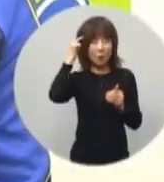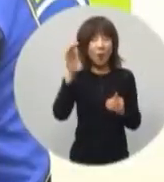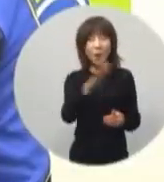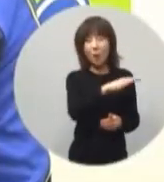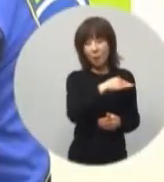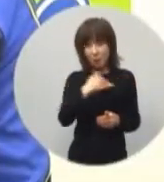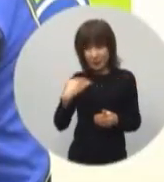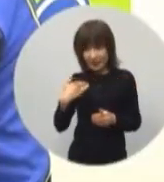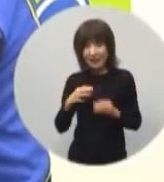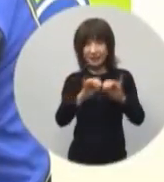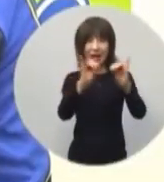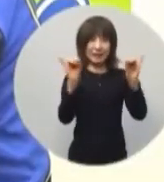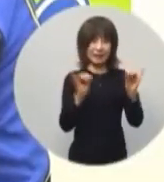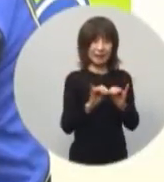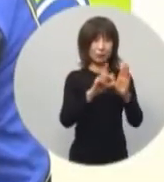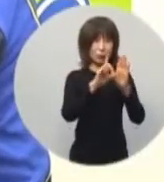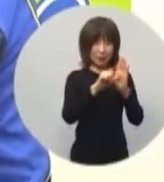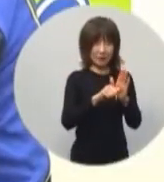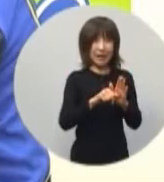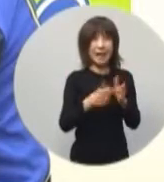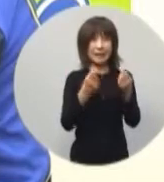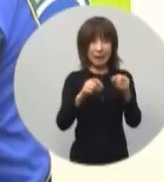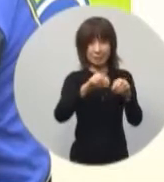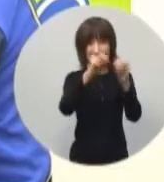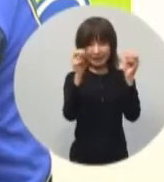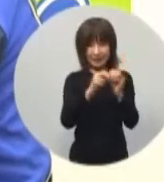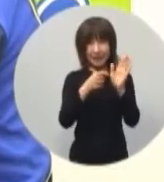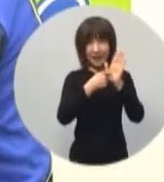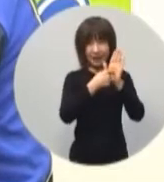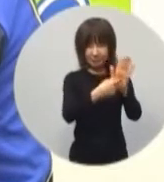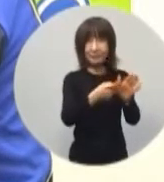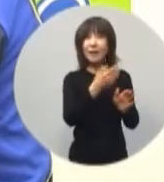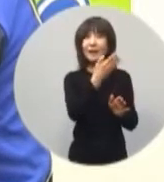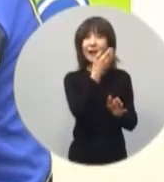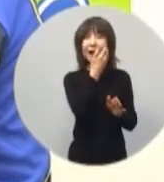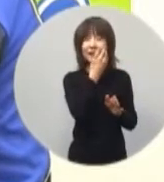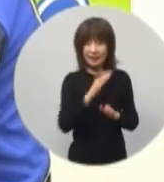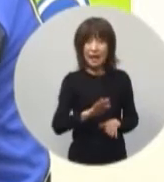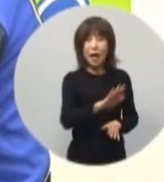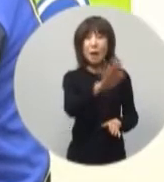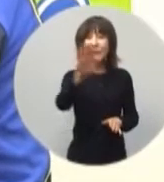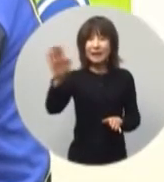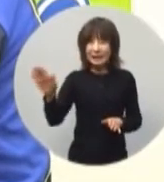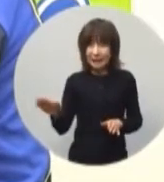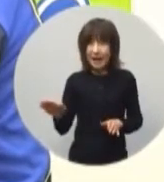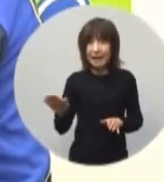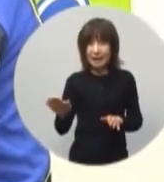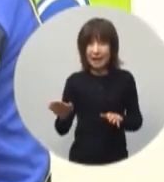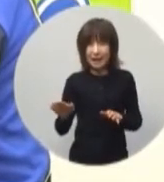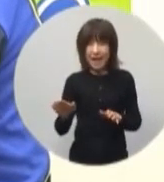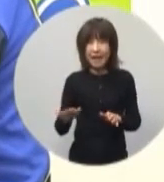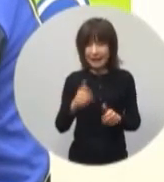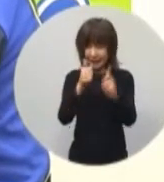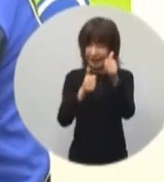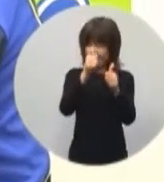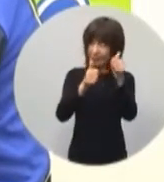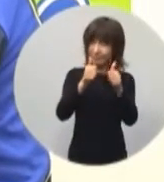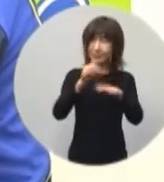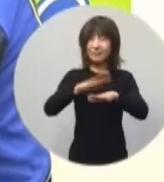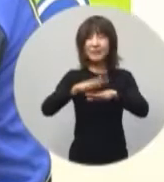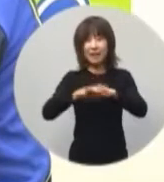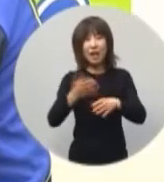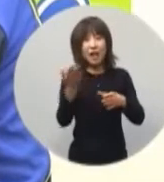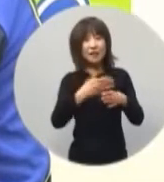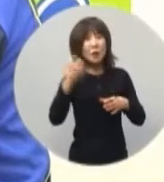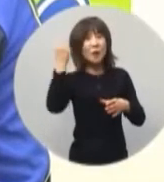もチームとしてやっぱ結果を出していくことも大事ですけど、そういうみんなで その戦うっていうスタイルがやっぱこの湘南